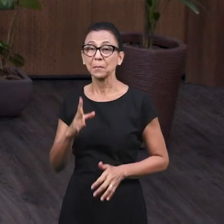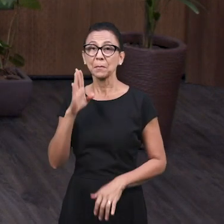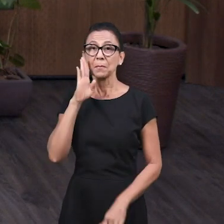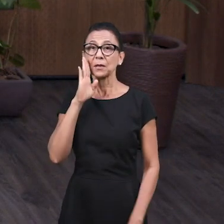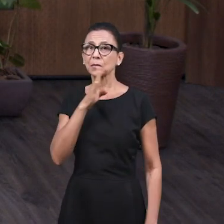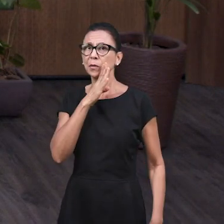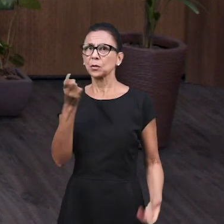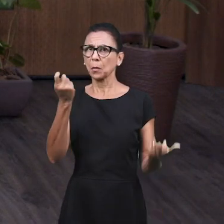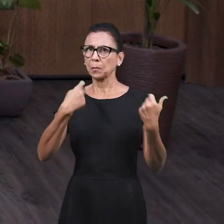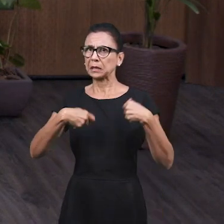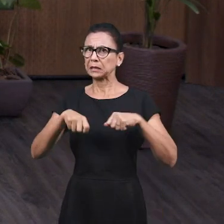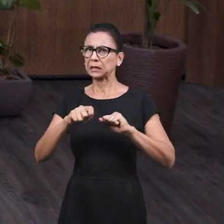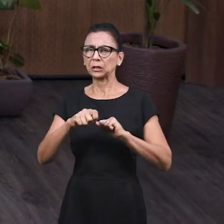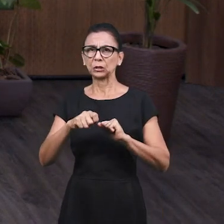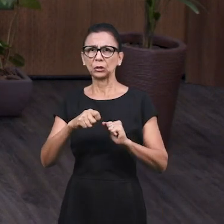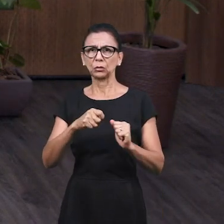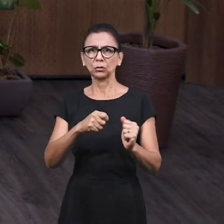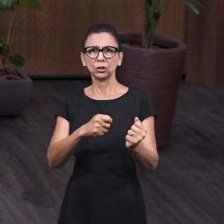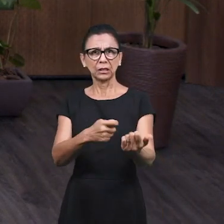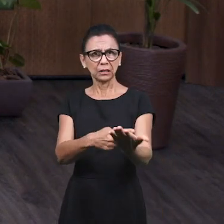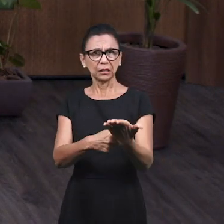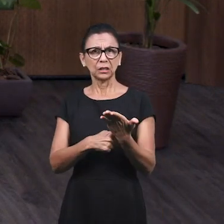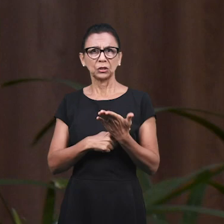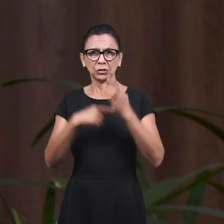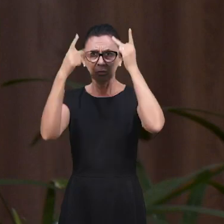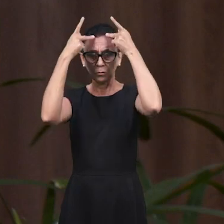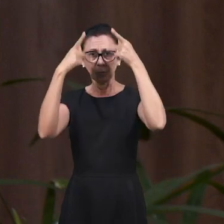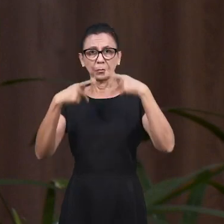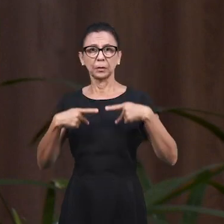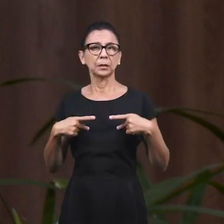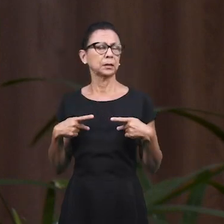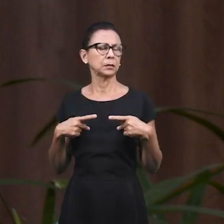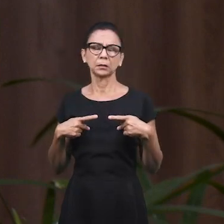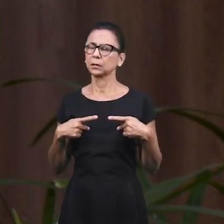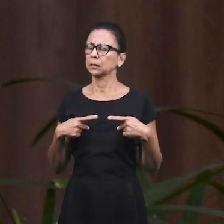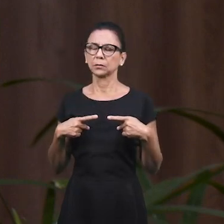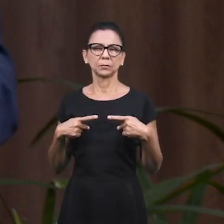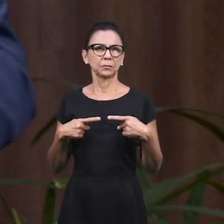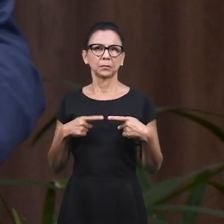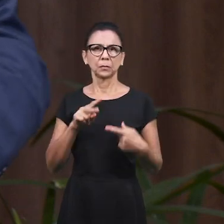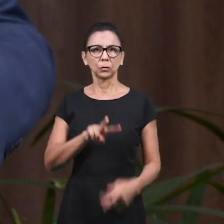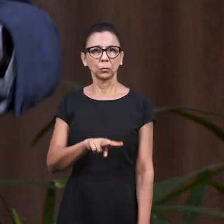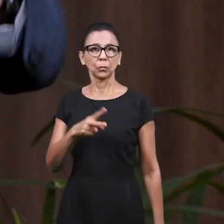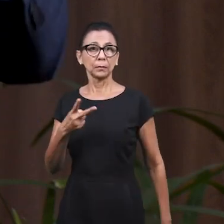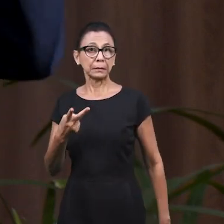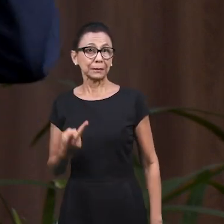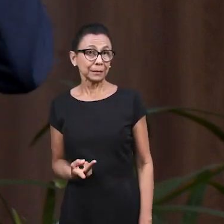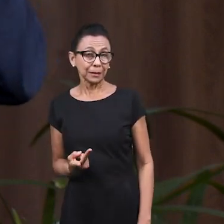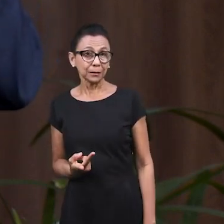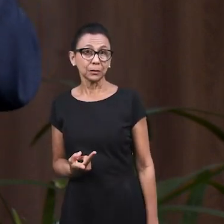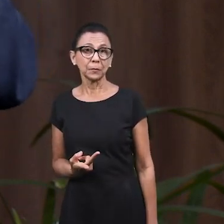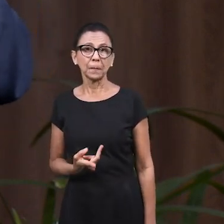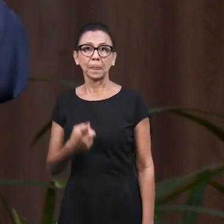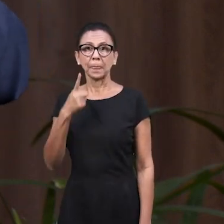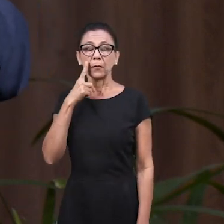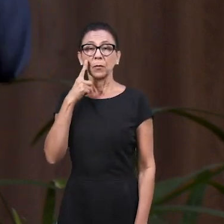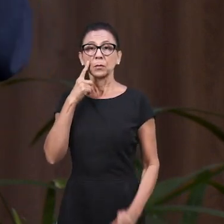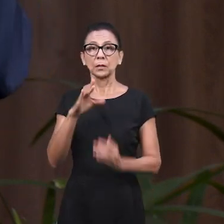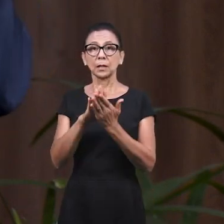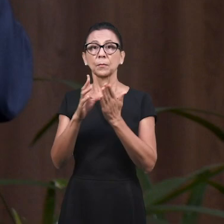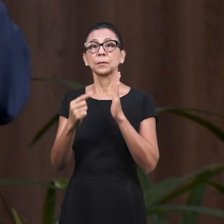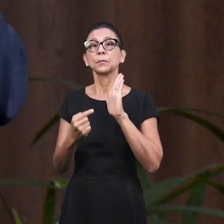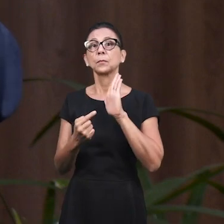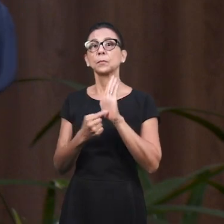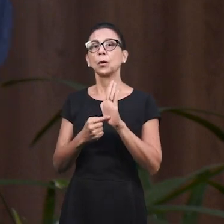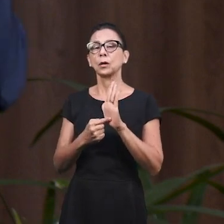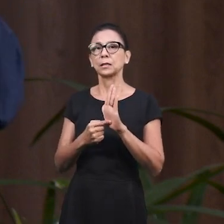n'a pas eu besoin d'aide humaine. Au contraire, nous voyons dans la Bible qu'il a commencé à crier, Jésus,